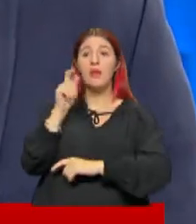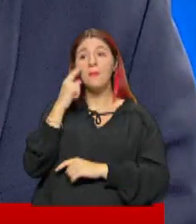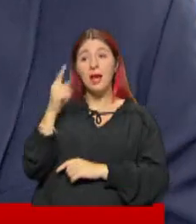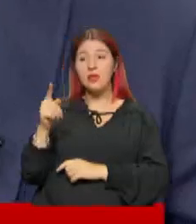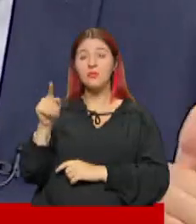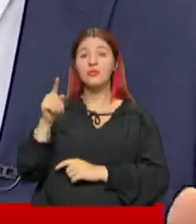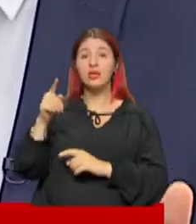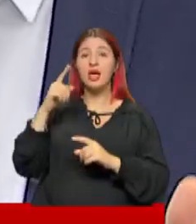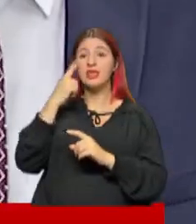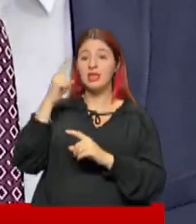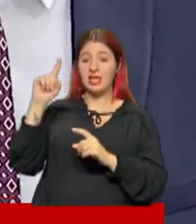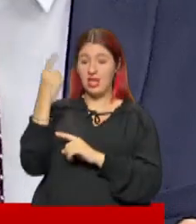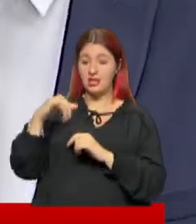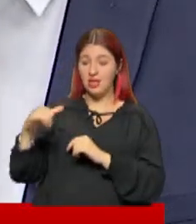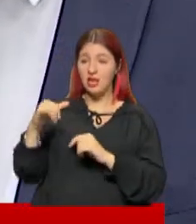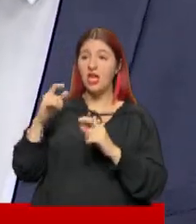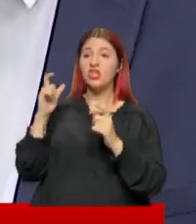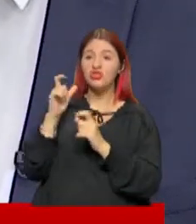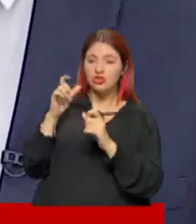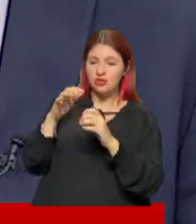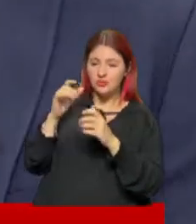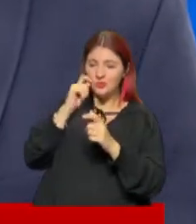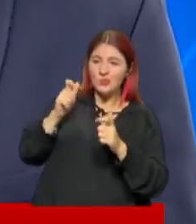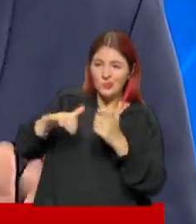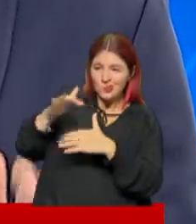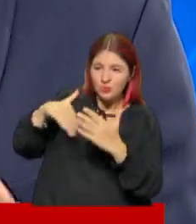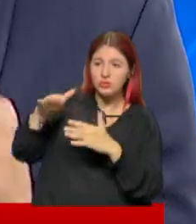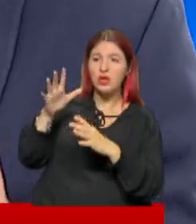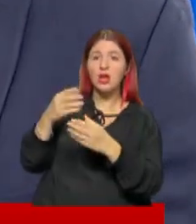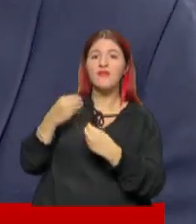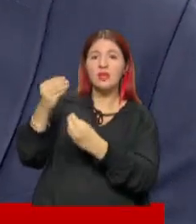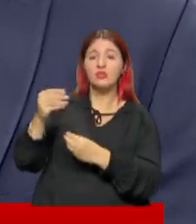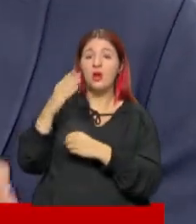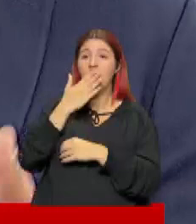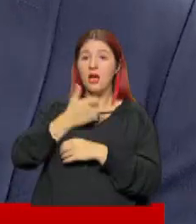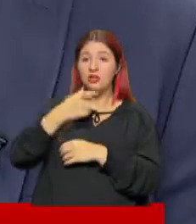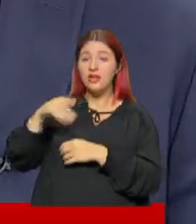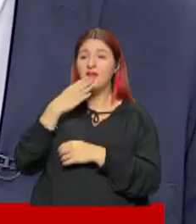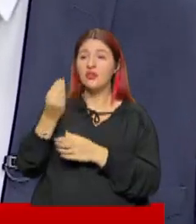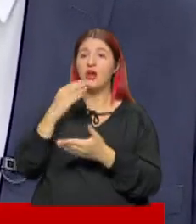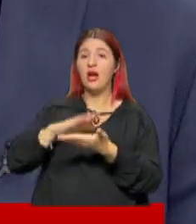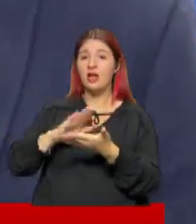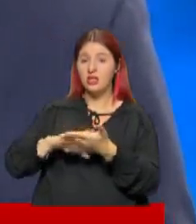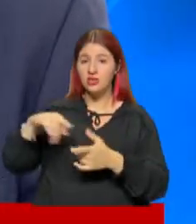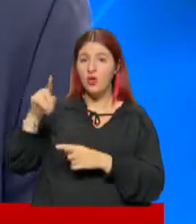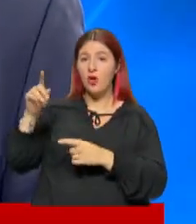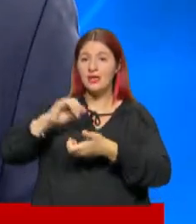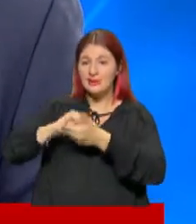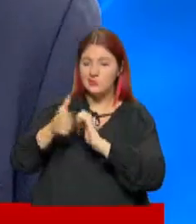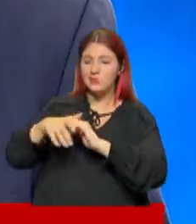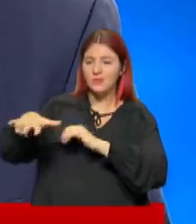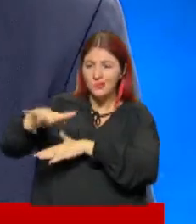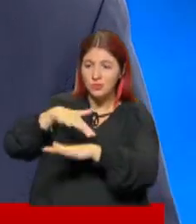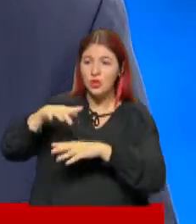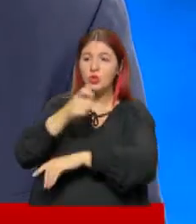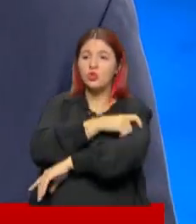hepsi iktidarın yanındaki cemaatlere, tarikatlara teslim edilmiş durumda. Dolayısıyla öğrenciler, genç arkadaşlarımız o tarikatların,